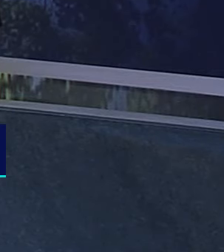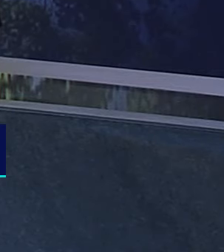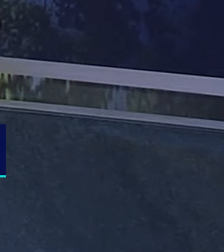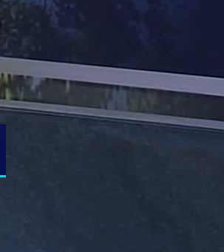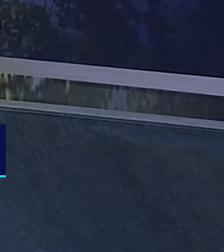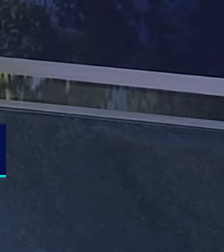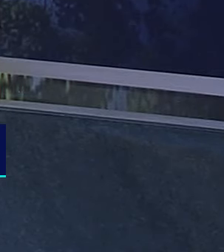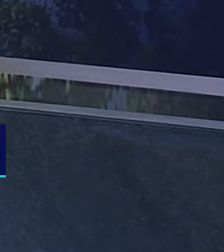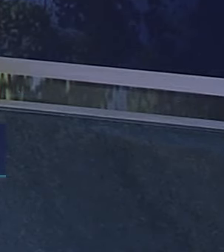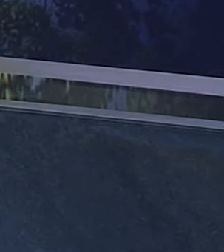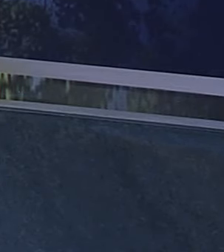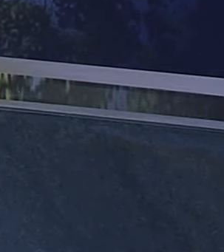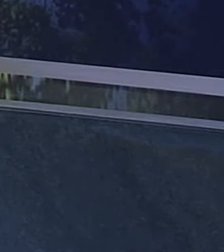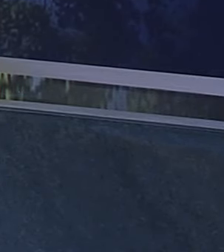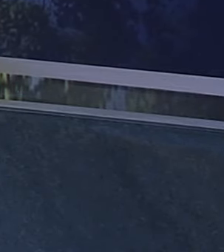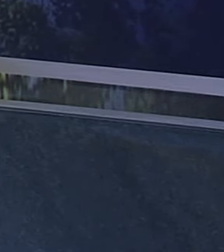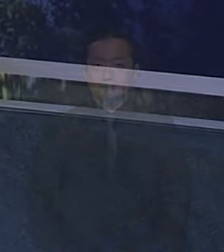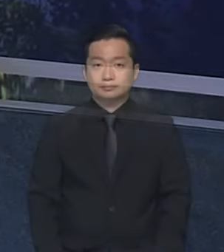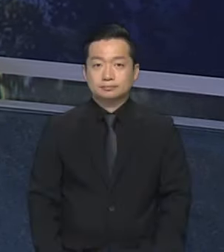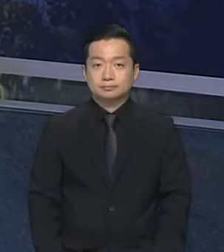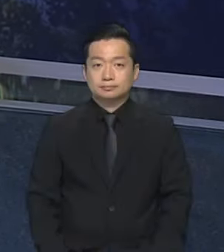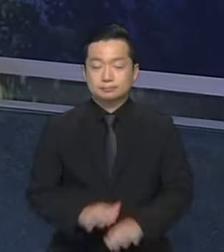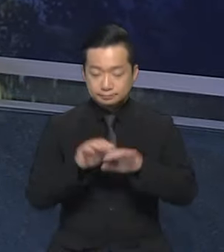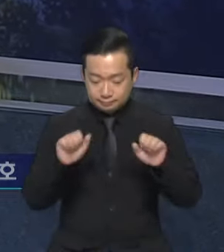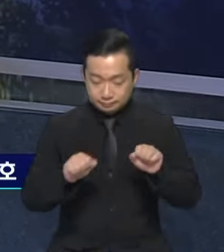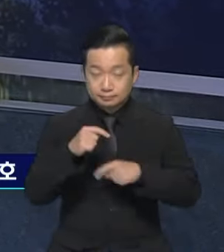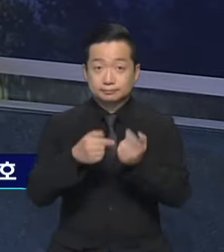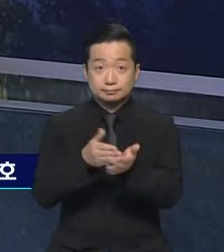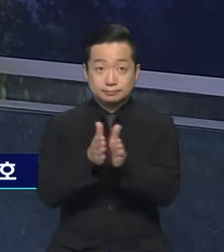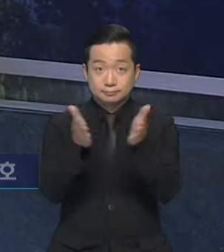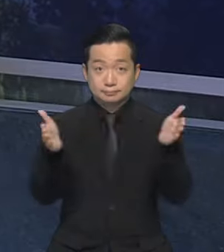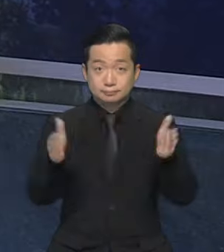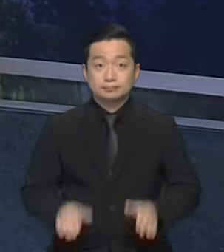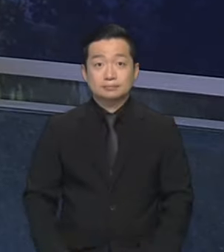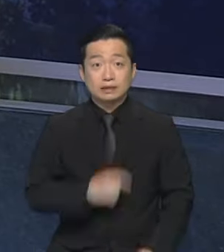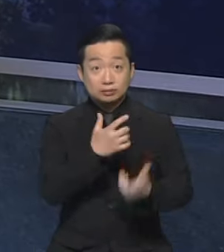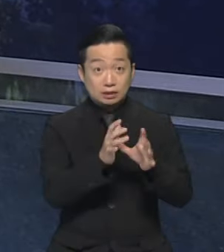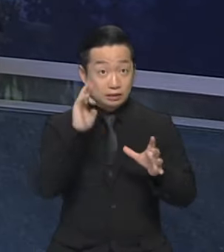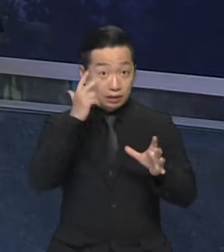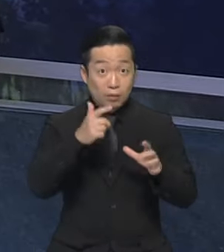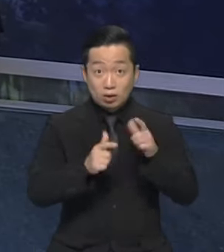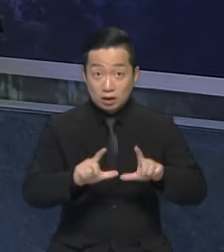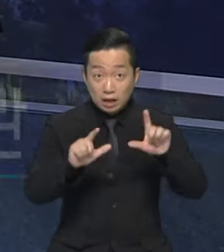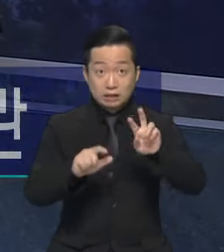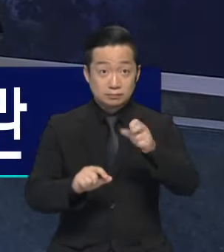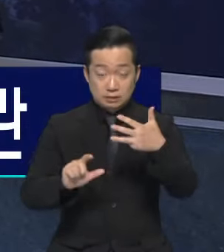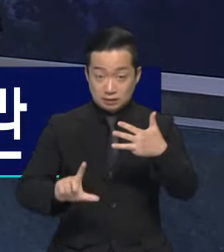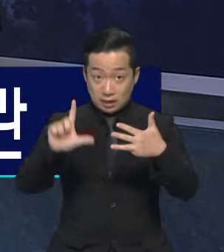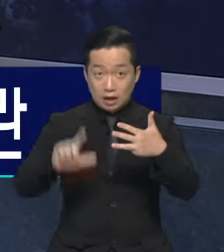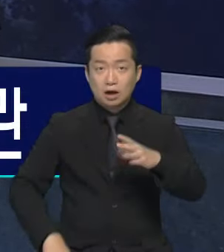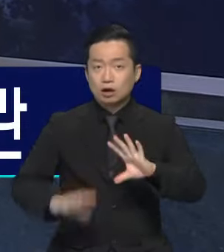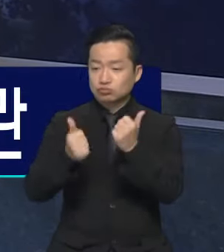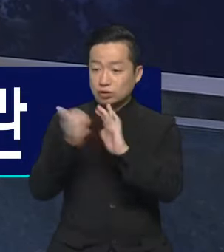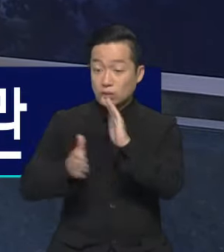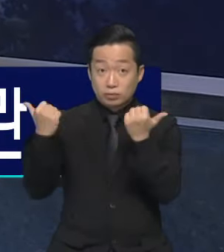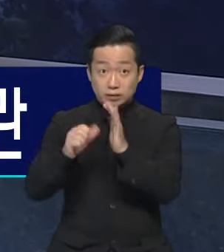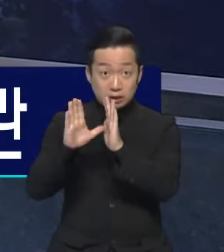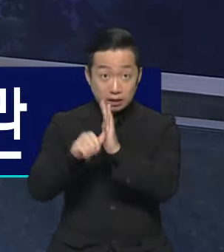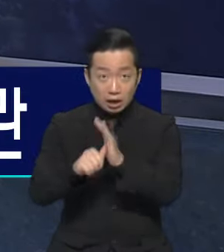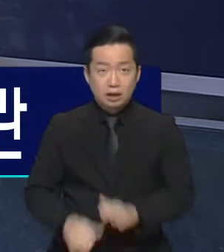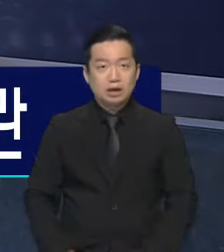여러분 안녕하십니까. 민주당이 다음 주 목요일인 28일 국회 본회의에서 이창수 서울중앙지검장을 비롯한 검사 3명에